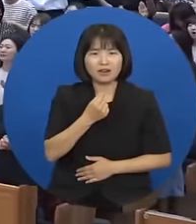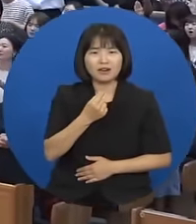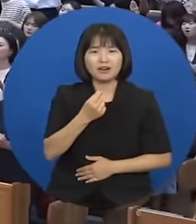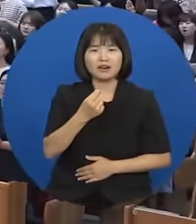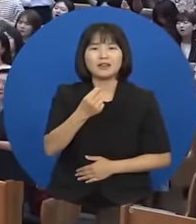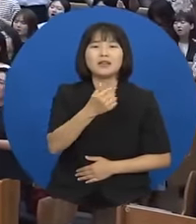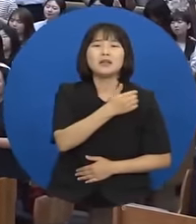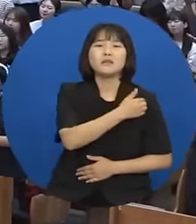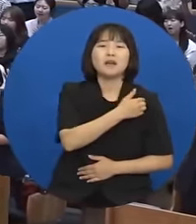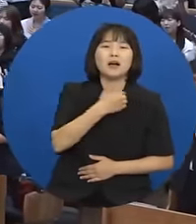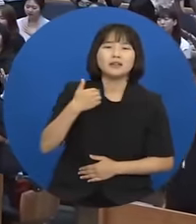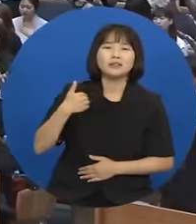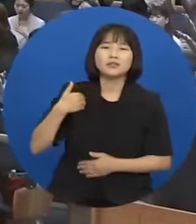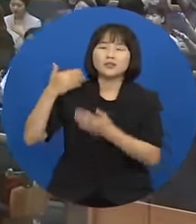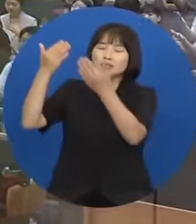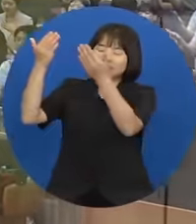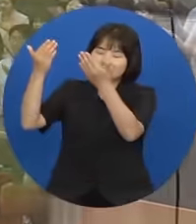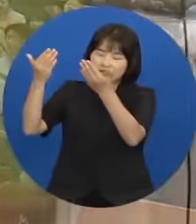소원